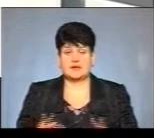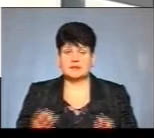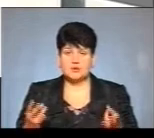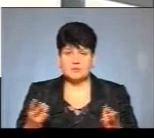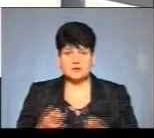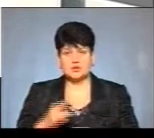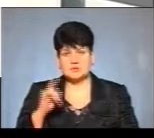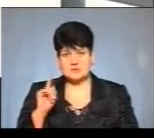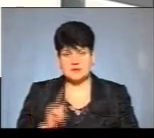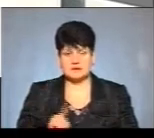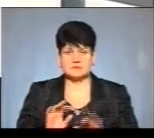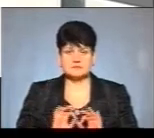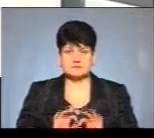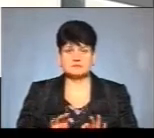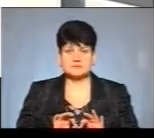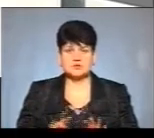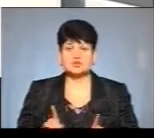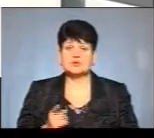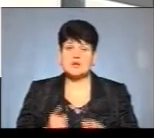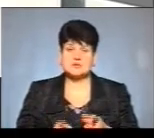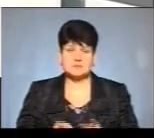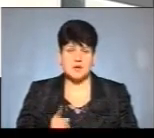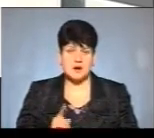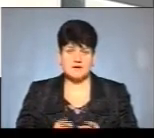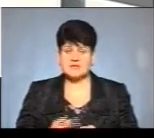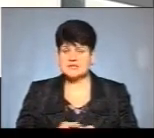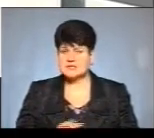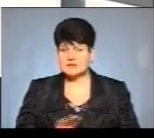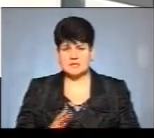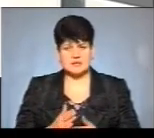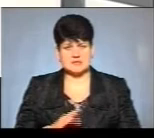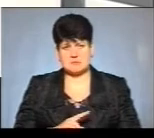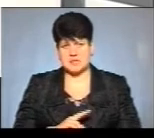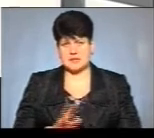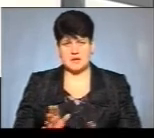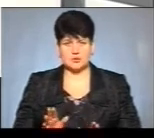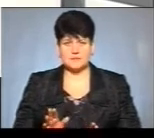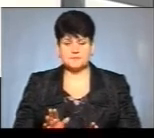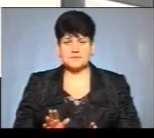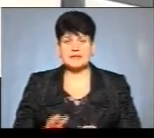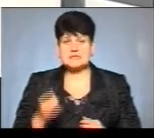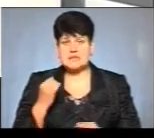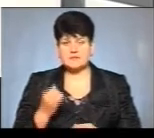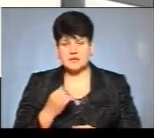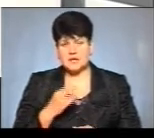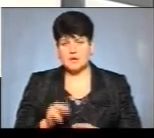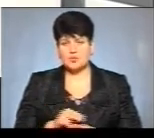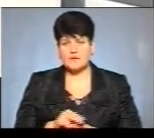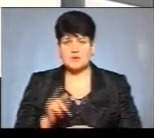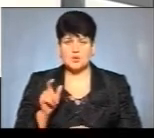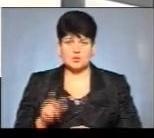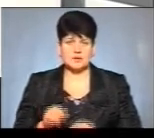необхідно знати і донести, що насправді це не є смертельно. Завдяки лікуванню людина